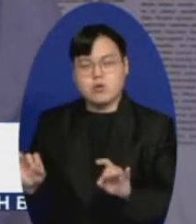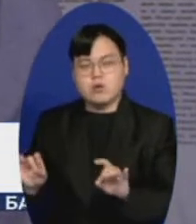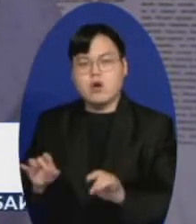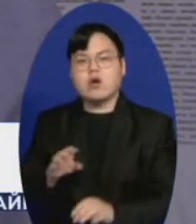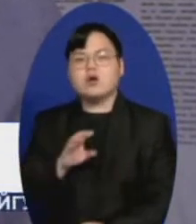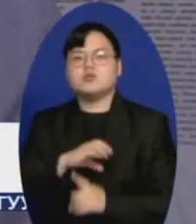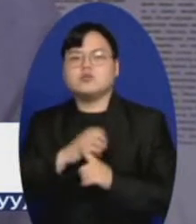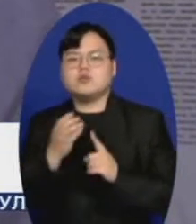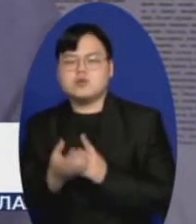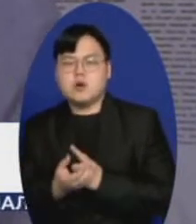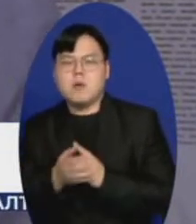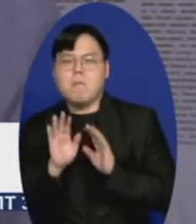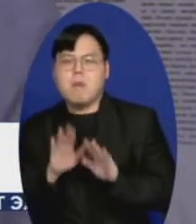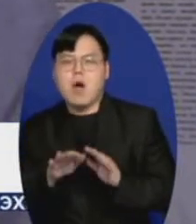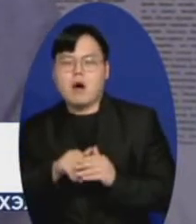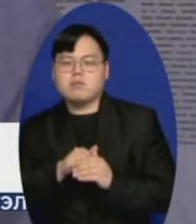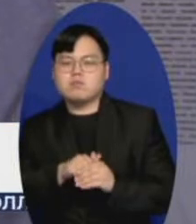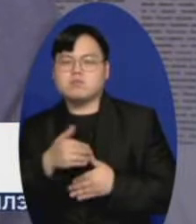оршин тогтнох чадвархийг